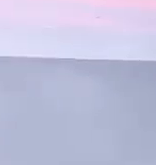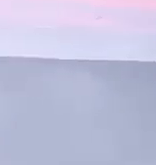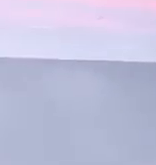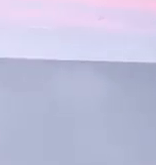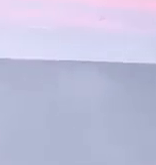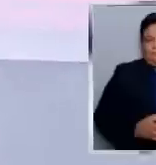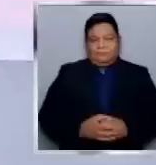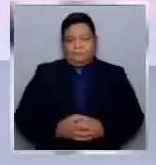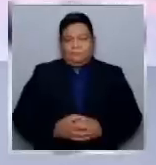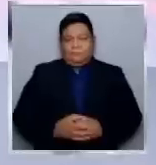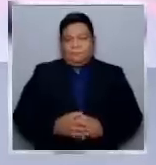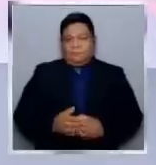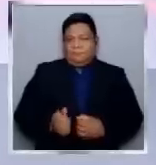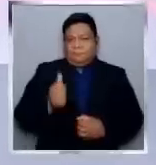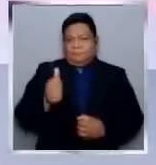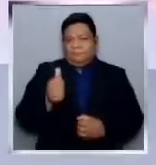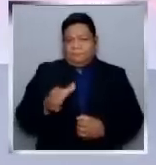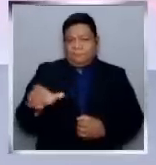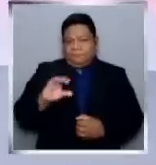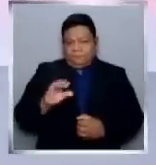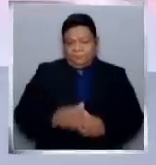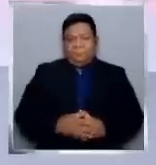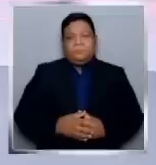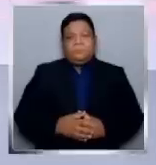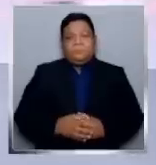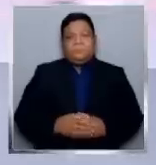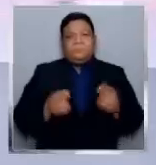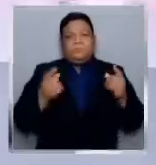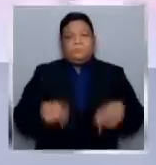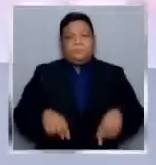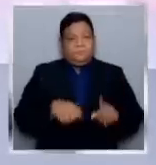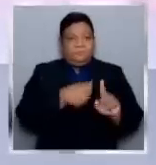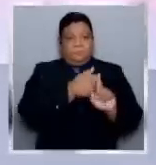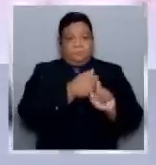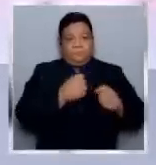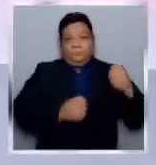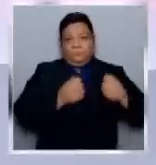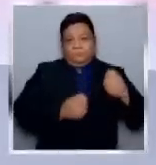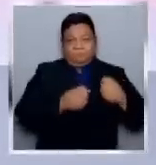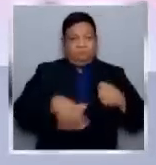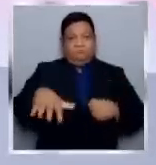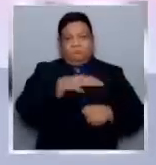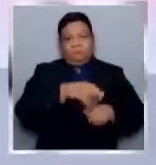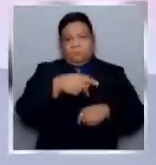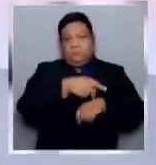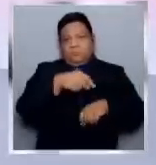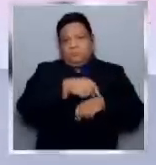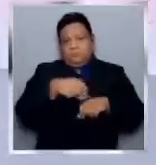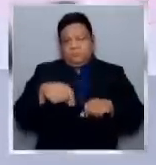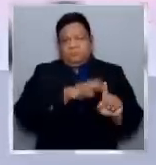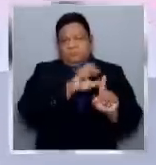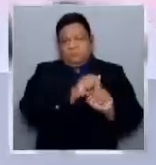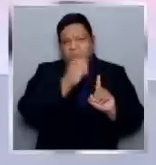Arestado isang driver matapos mambangga umano ng apat na sasakyan sa Parañaque. Ayon sa ilang motoristang nadamay, nanakit paraw ang suspect